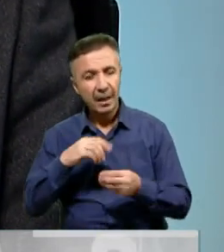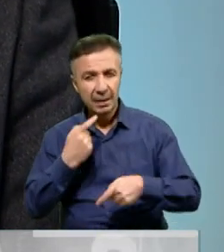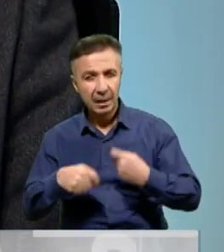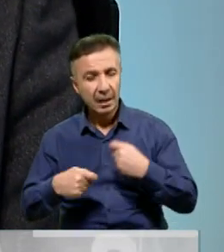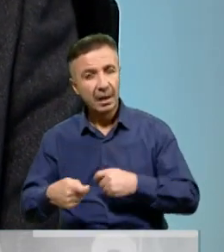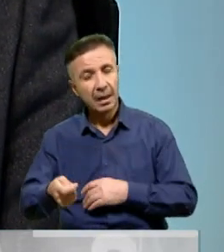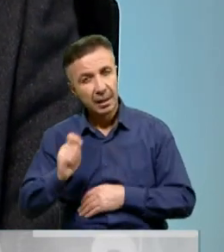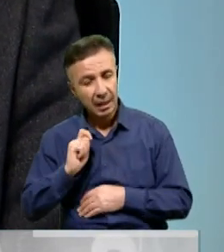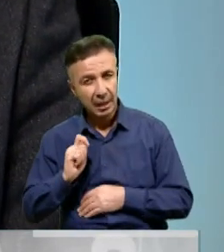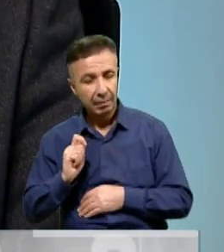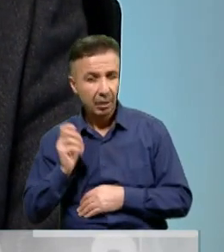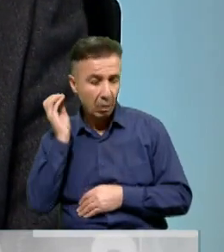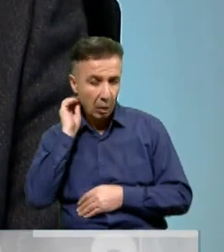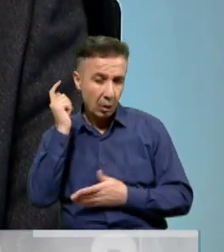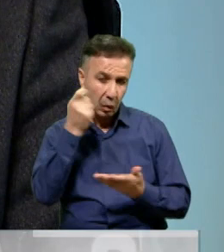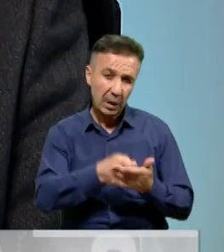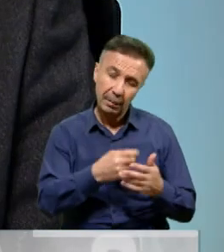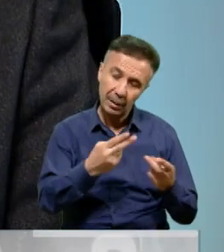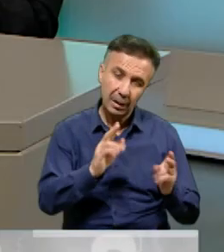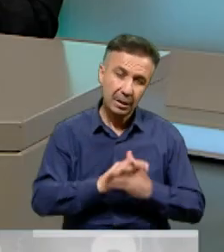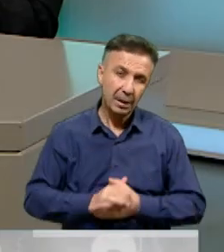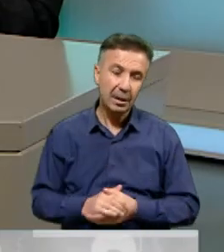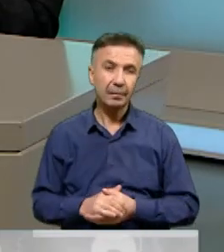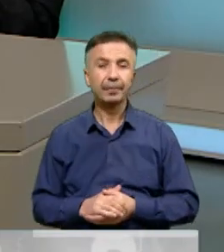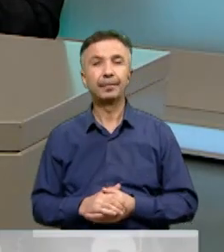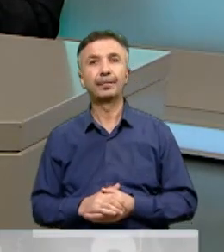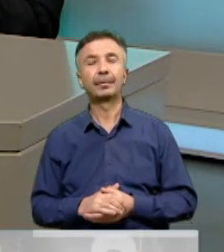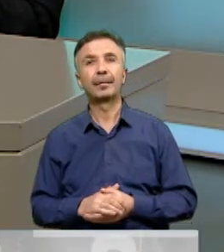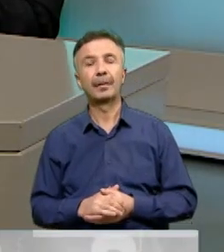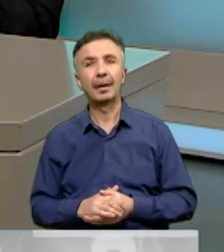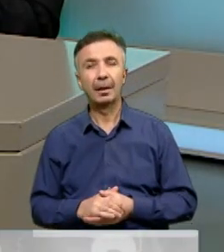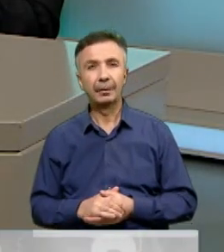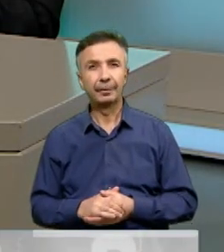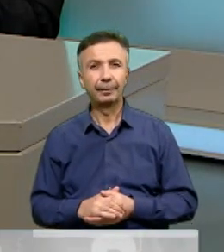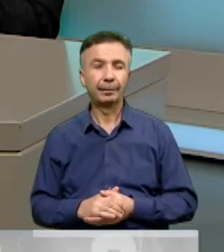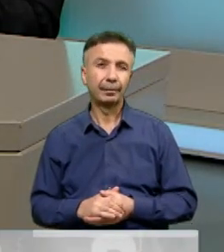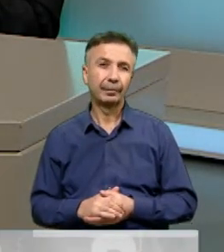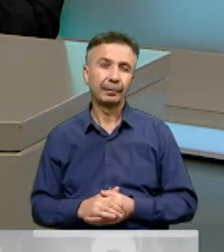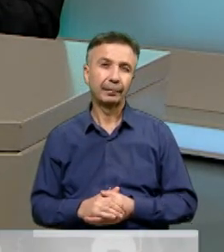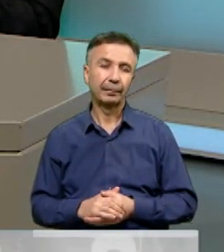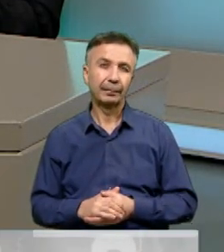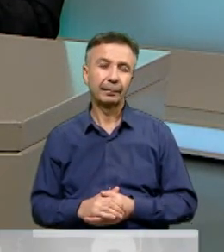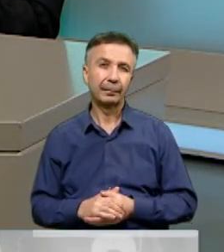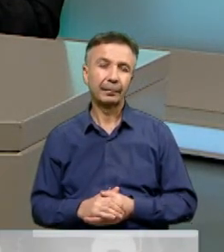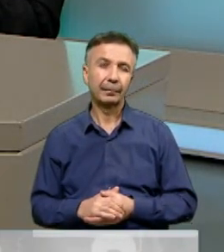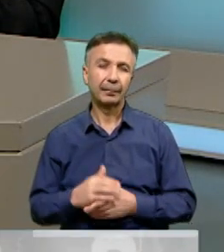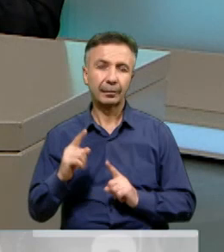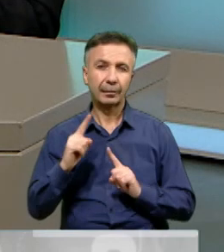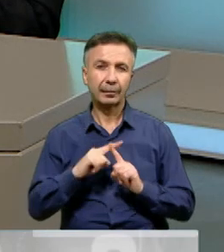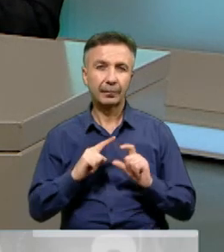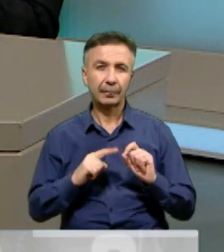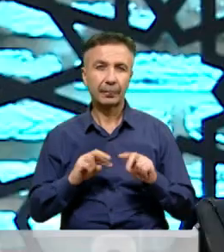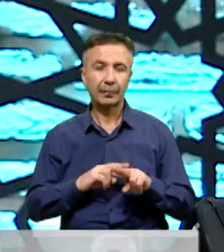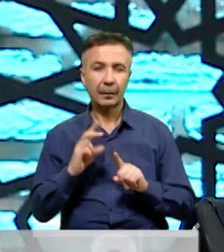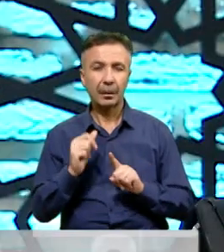ödemesi caiz değildir. Bir de yani şunu diyebilir miyiz hocam? Geleneksel TOKİ ödeme sistemiyle tabiri